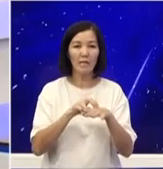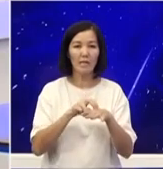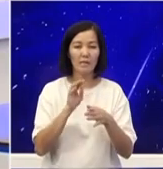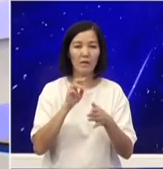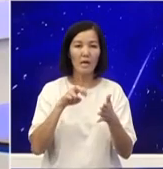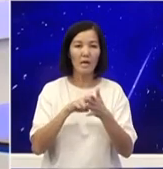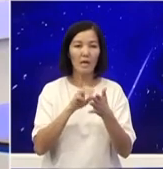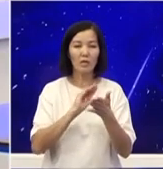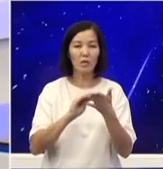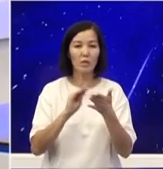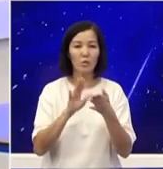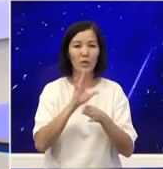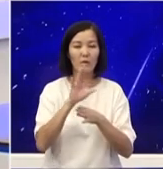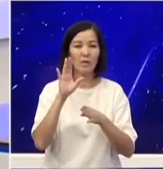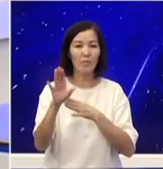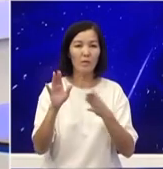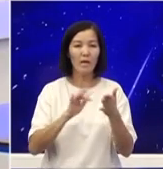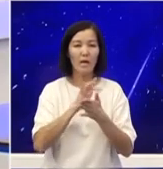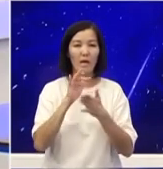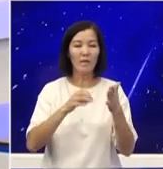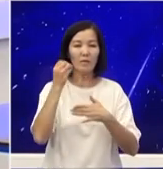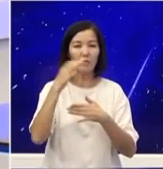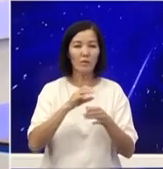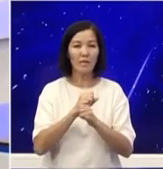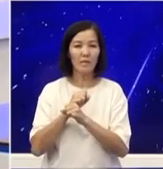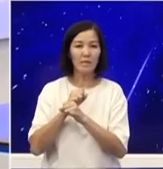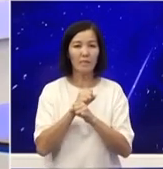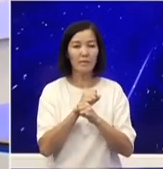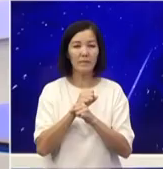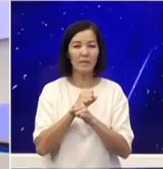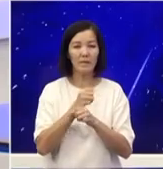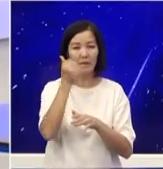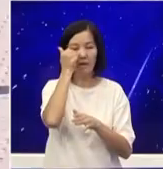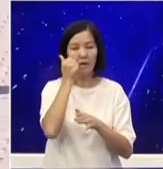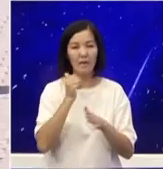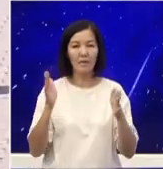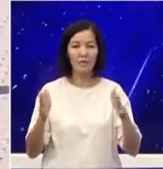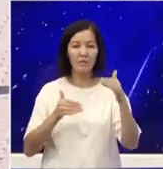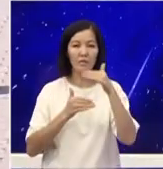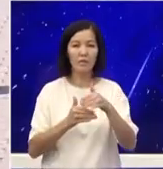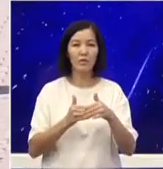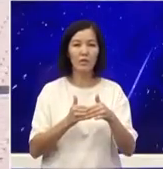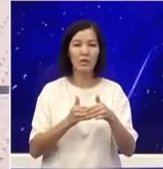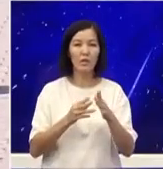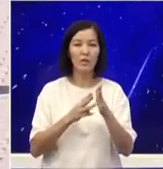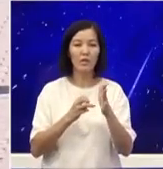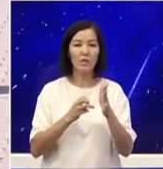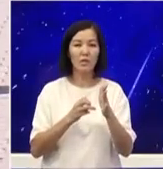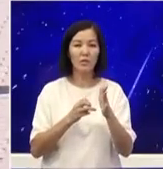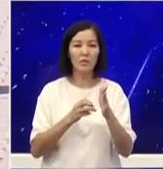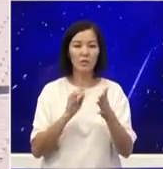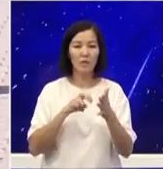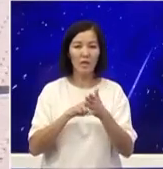хат жазу арқылы білдіруде. Қаланың орталық демалыс алаңына алғыс жәшігі қойылып, оған 2 күн ішінде 800-ден астам хат